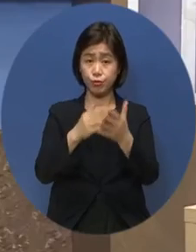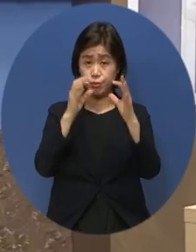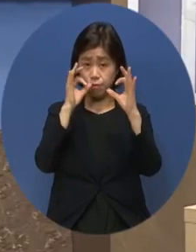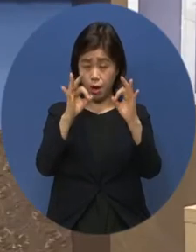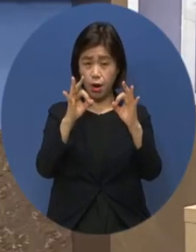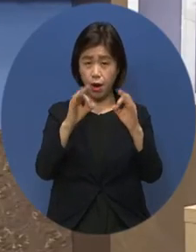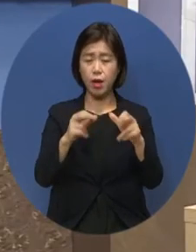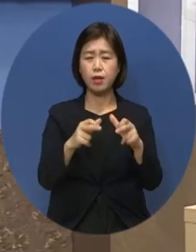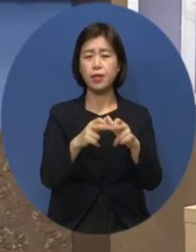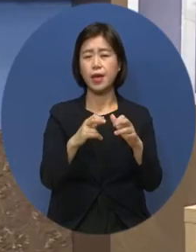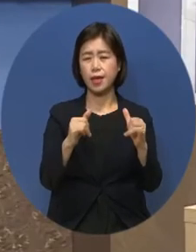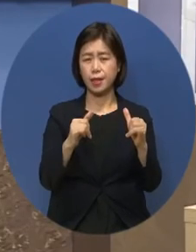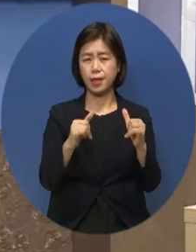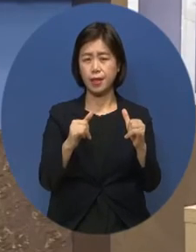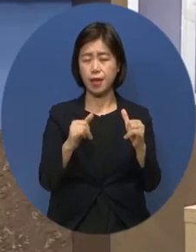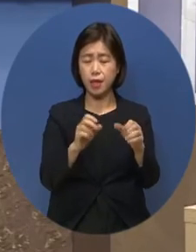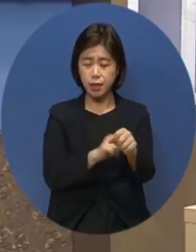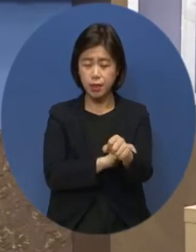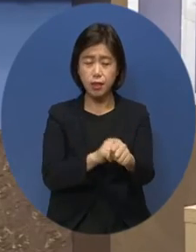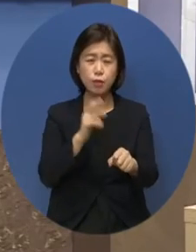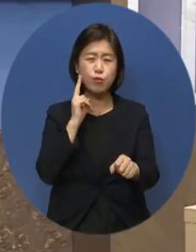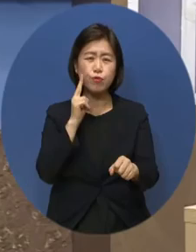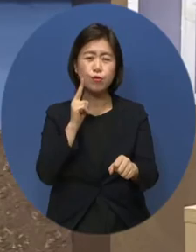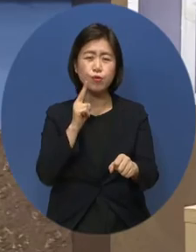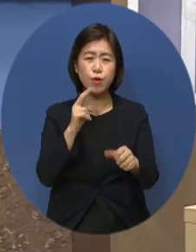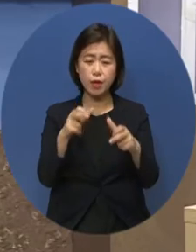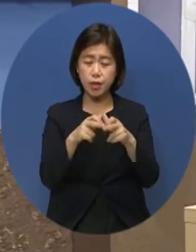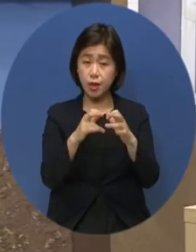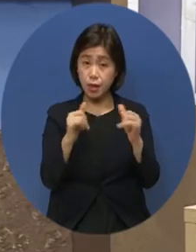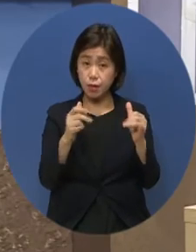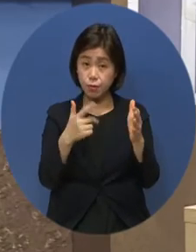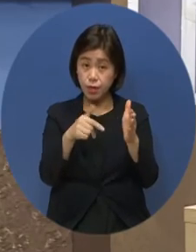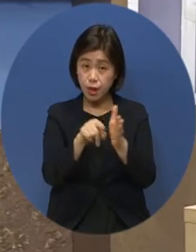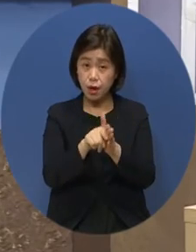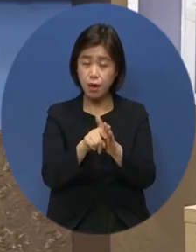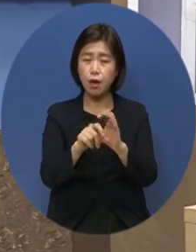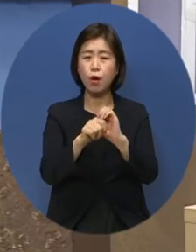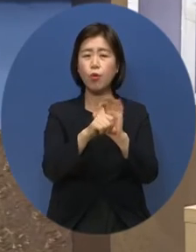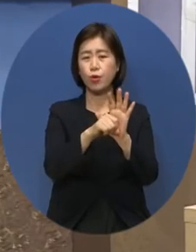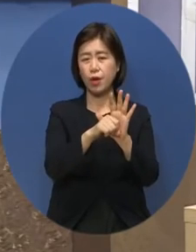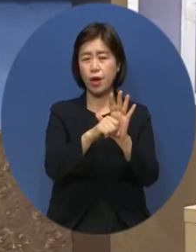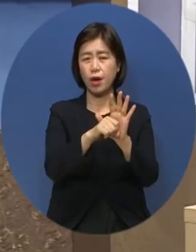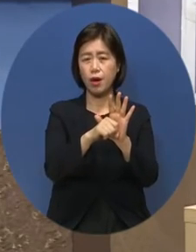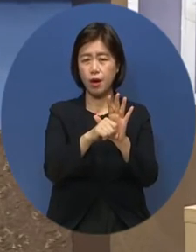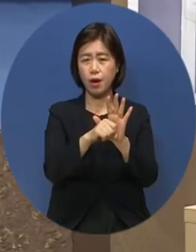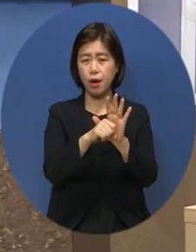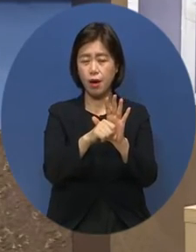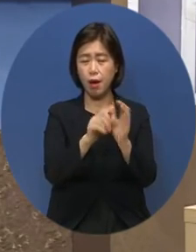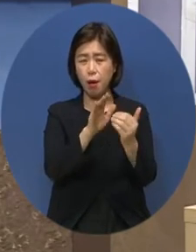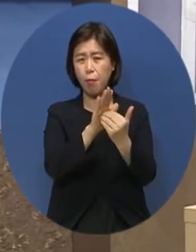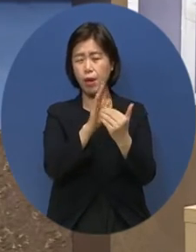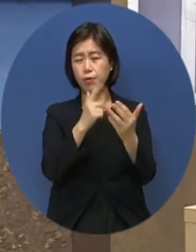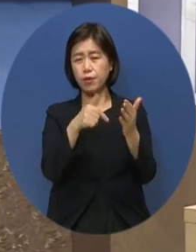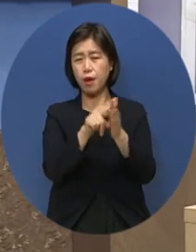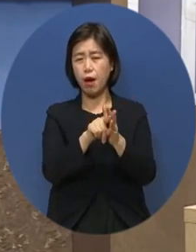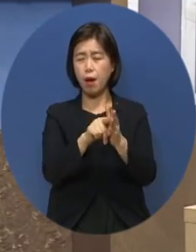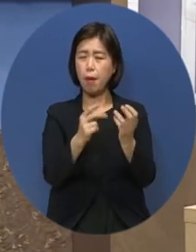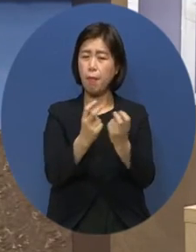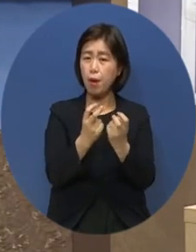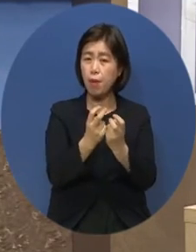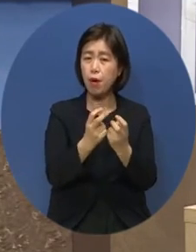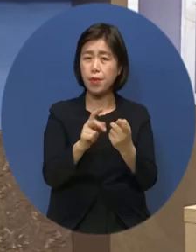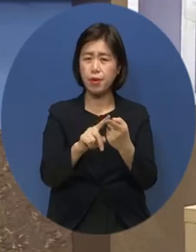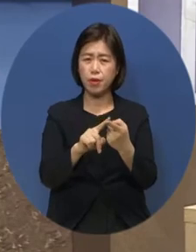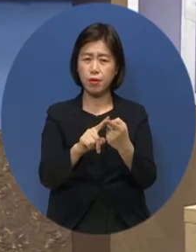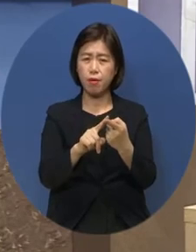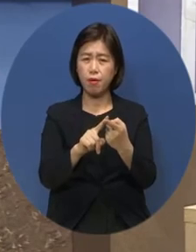분들이 이렇게 중증 장애인 분들을 위한 코드 i've 의대 후 수칙 마련 이라던지 이런 지원 방안이 좀 굉장히